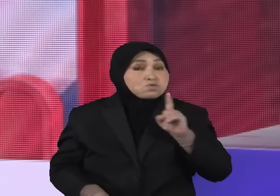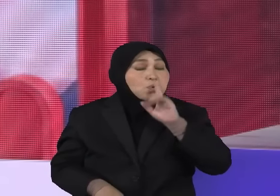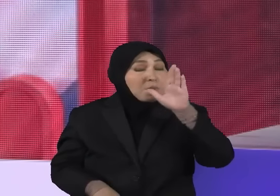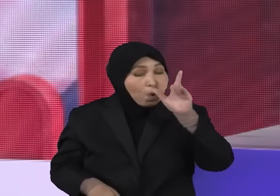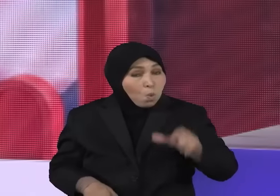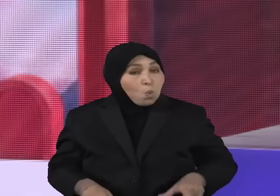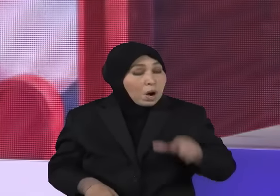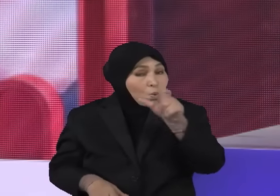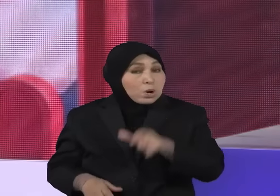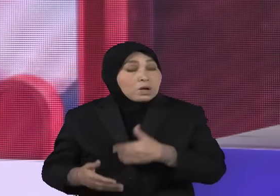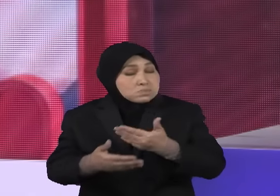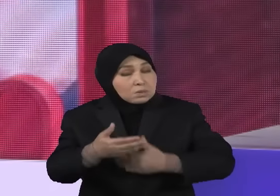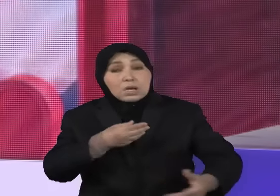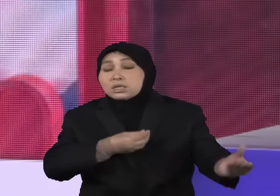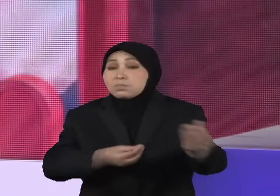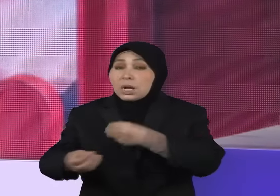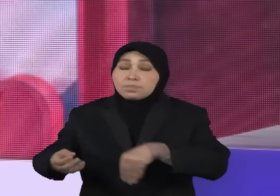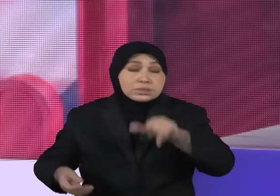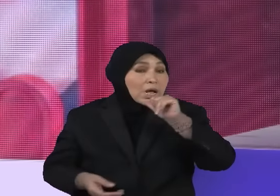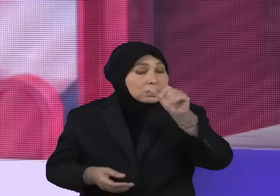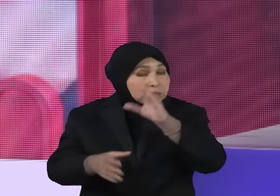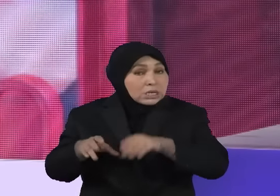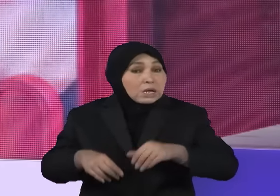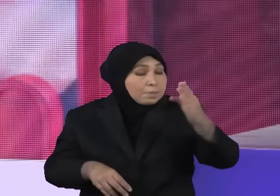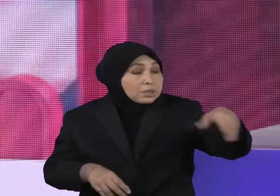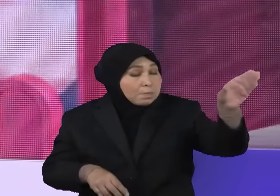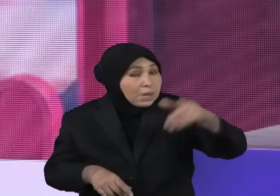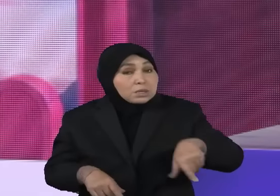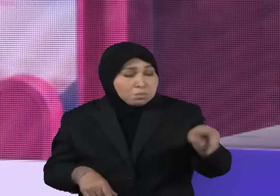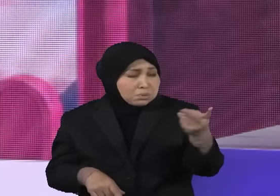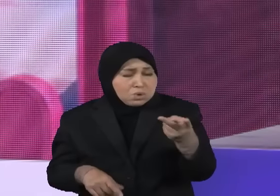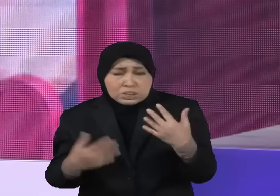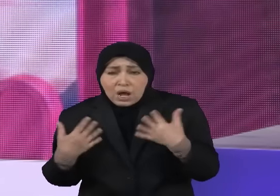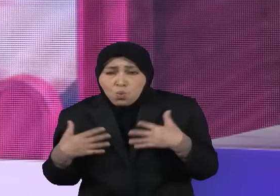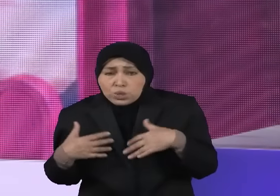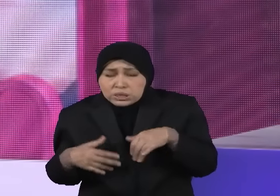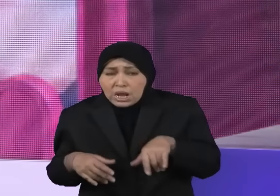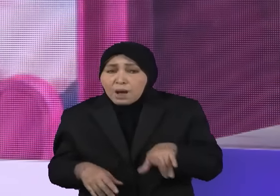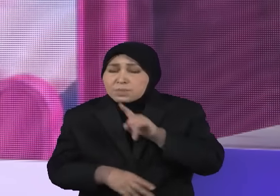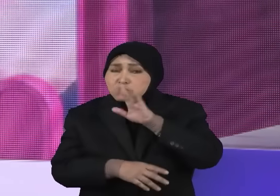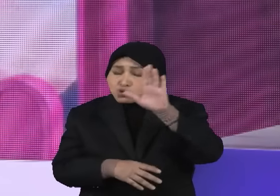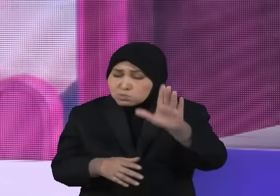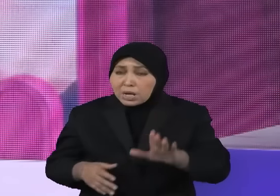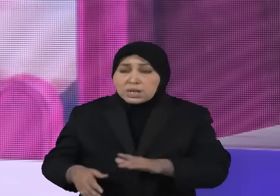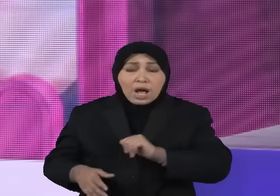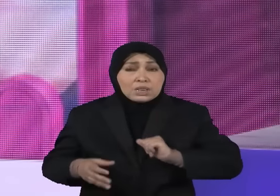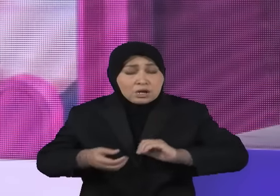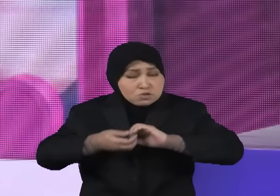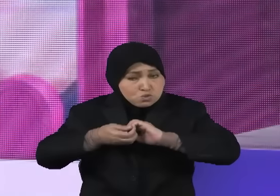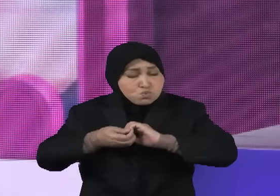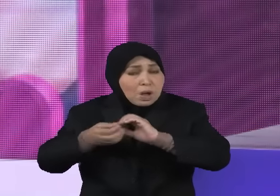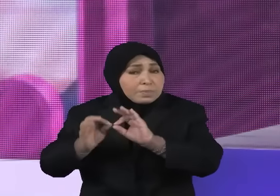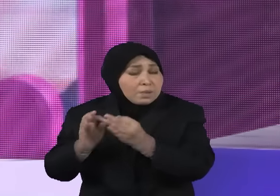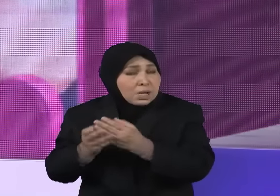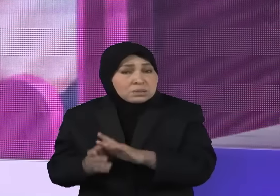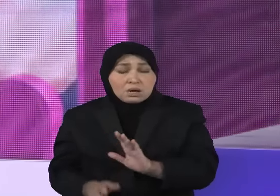sebelum itu dikembalikan, maksudnya tidak diterima, dan dia pun takut bersumpah kali ini bagi al-aulayan tadi yang dekat dengan si mati,